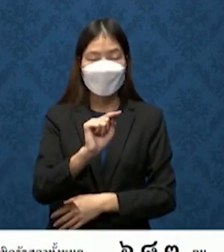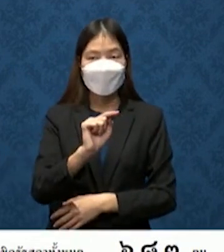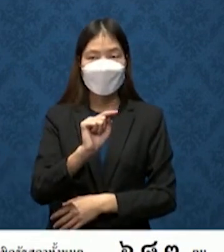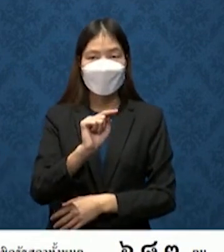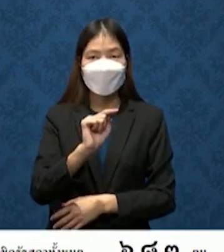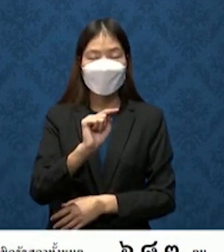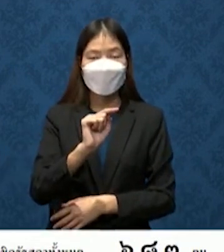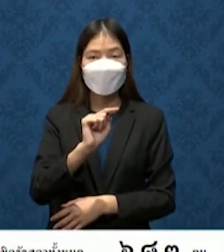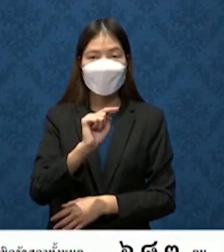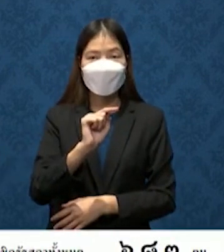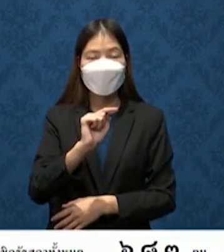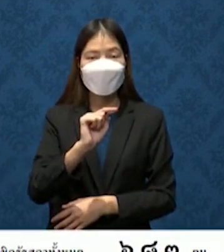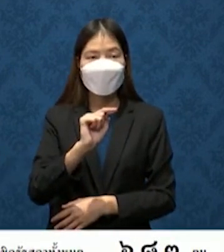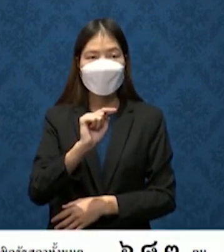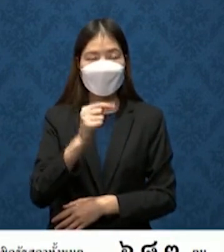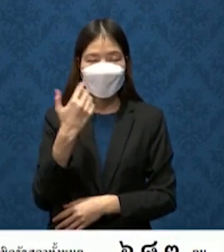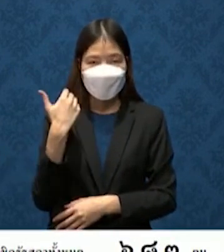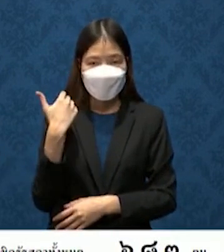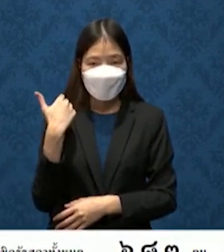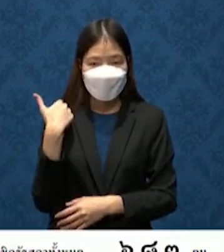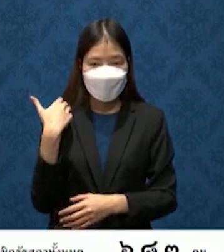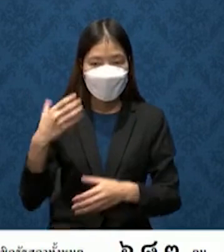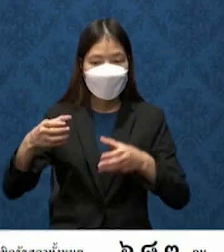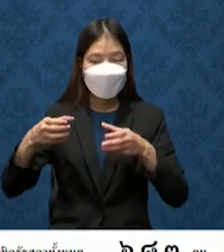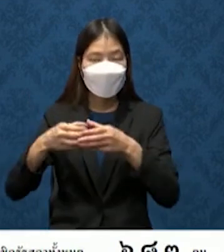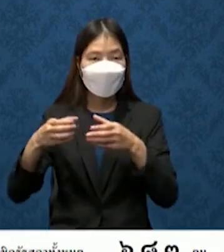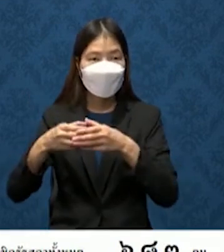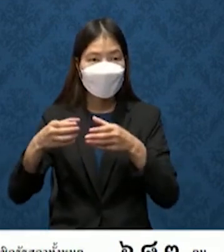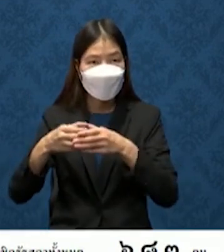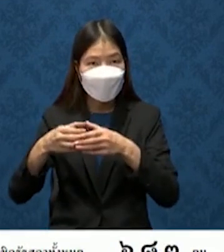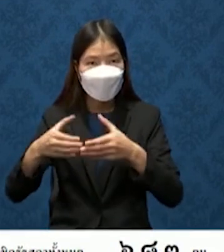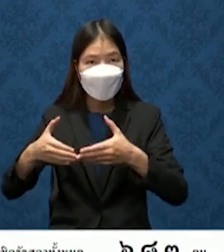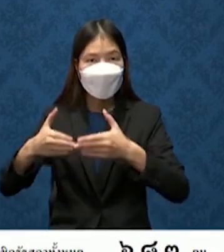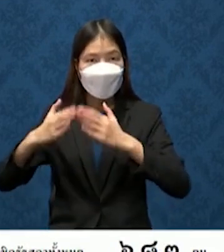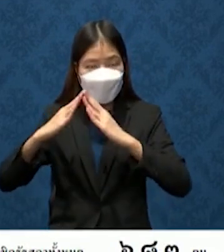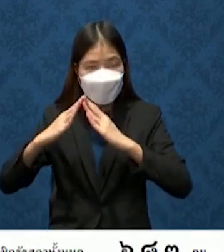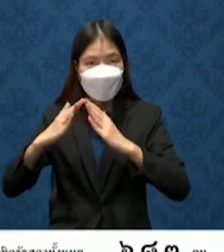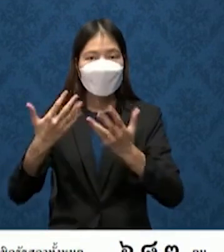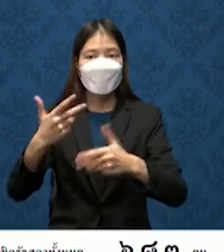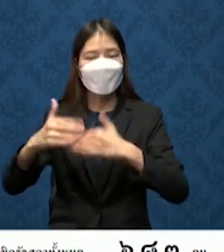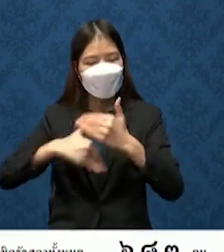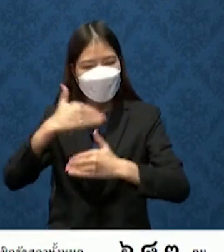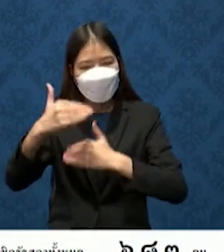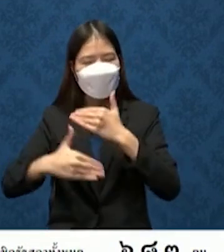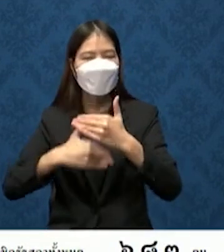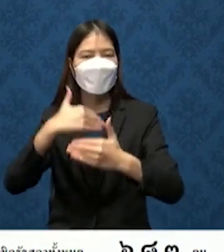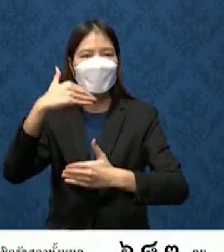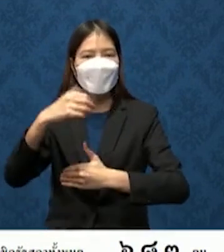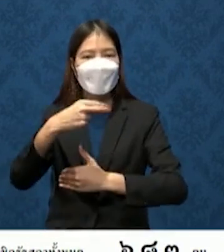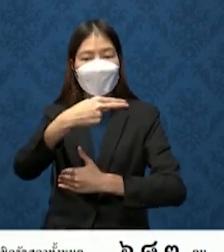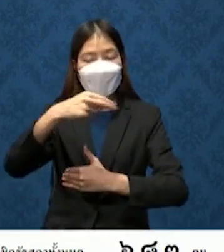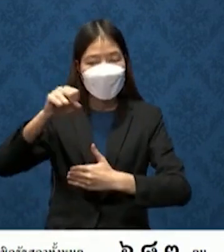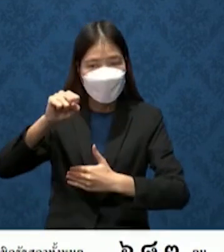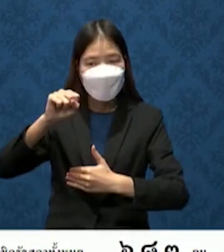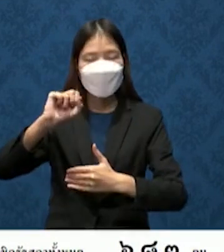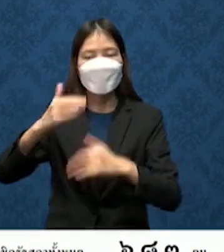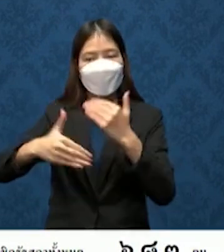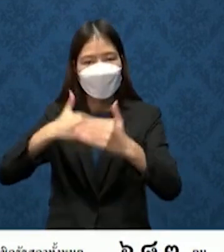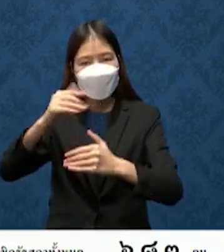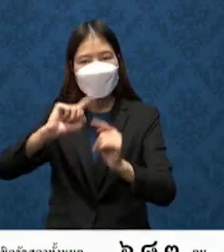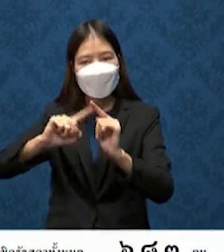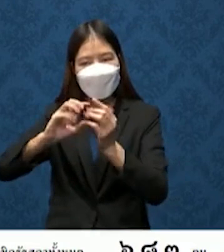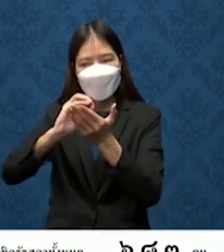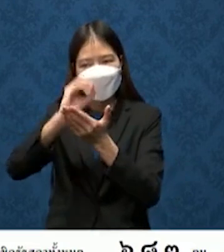้มีหน่วยงานใหม่คือสำนักงานข้มการศึษแงมีสถาบนพัฒนารัสูตรแลกการเรียนรู้